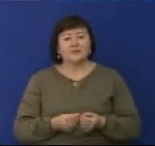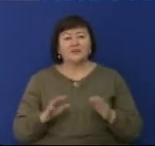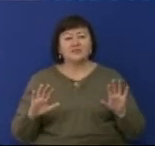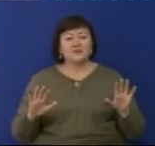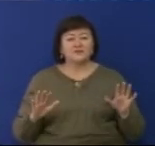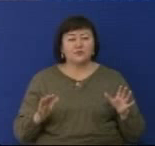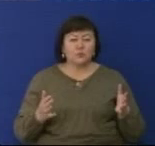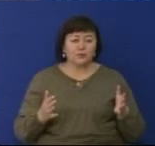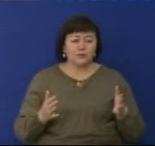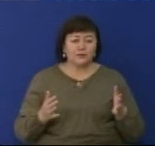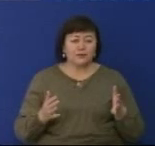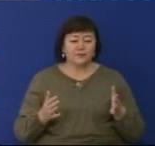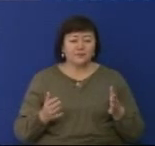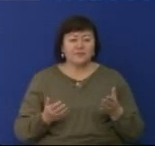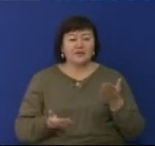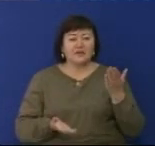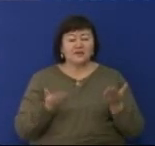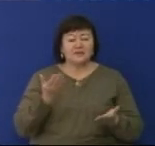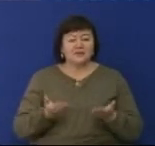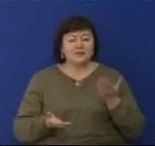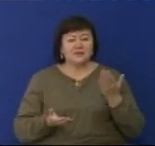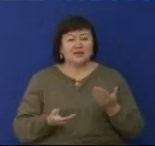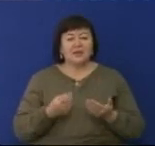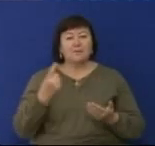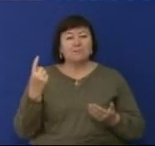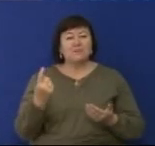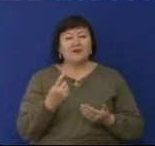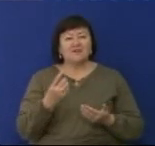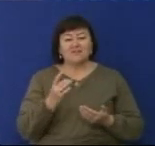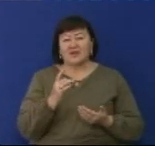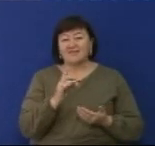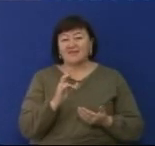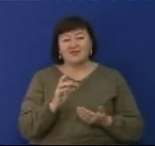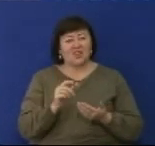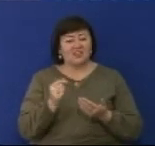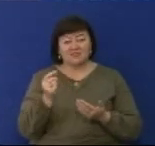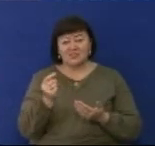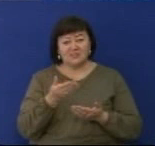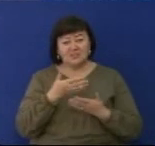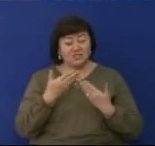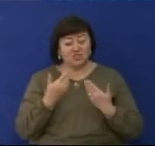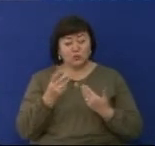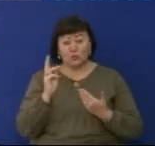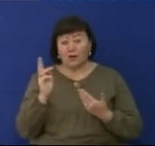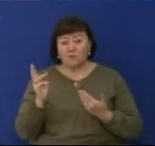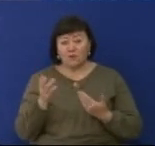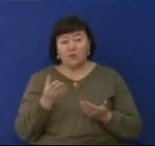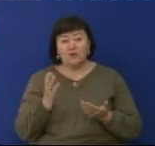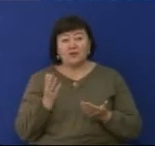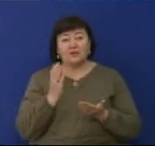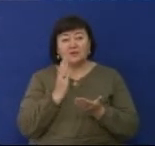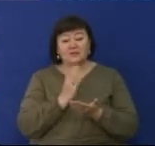если этого первоначального взноса не на сегодняшний день имеется